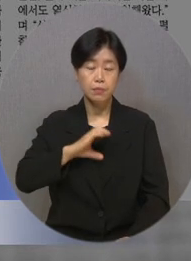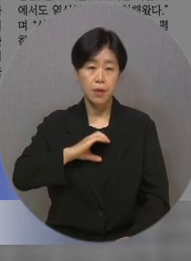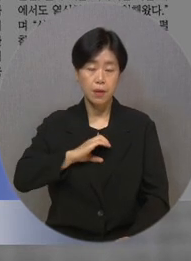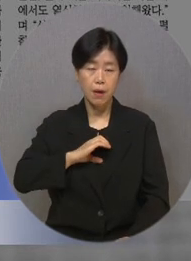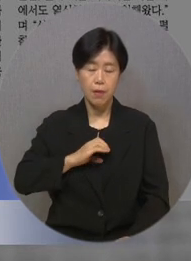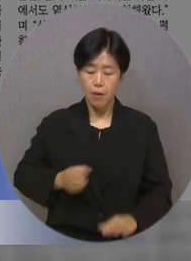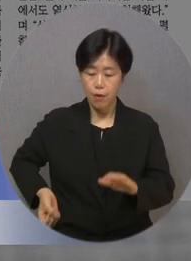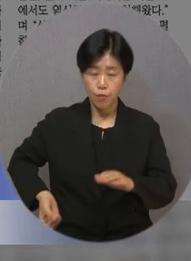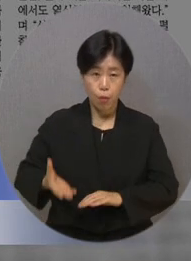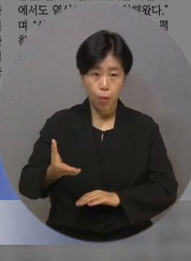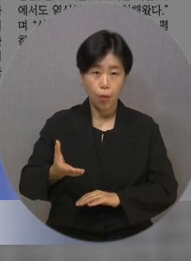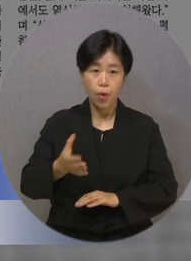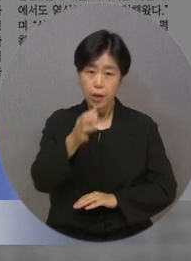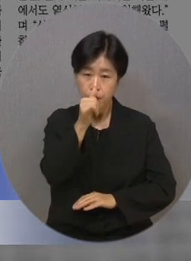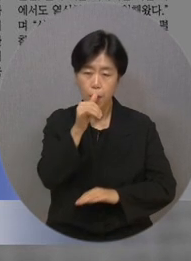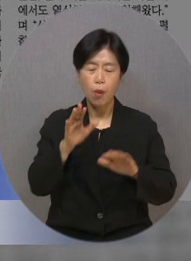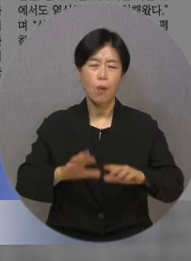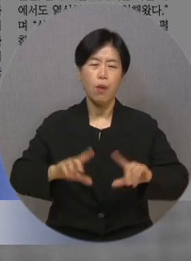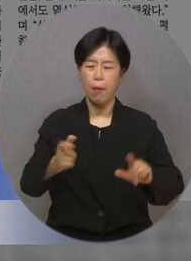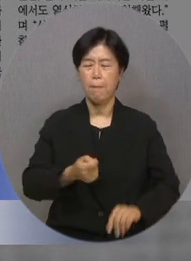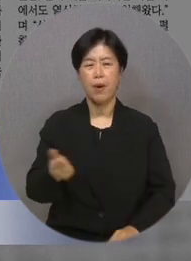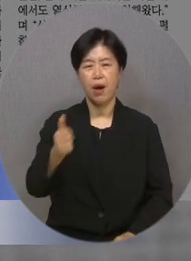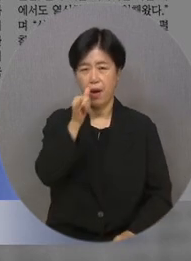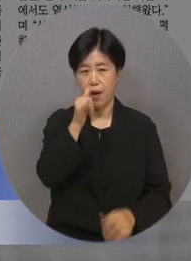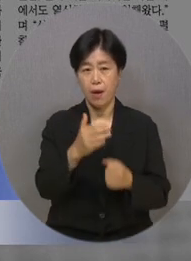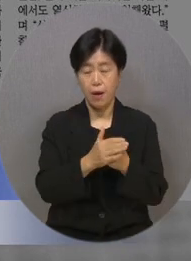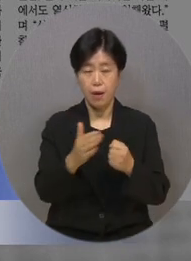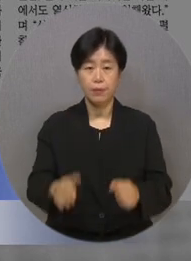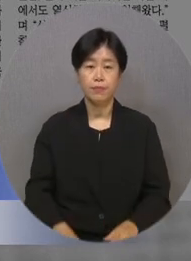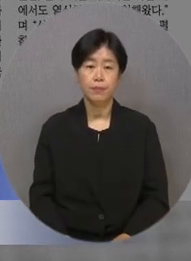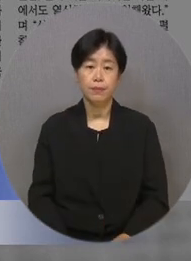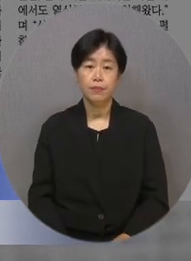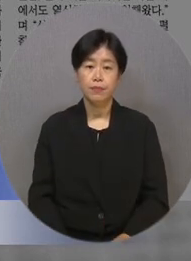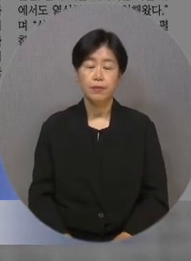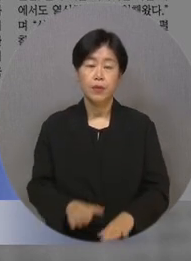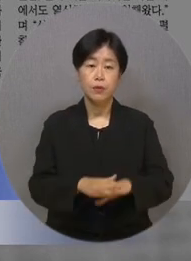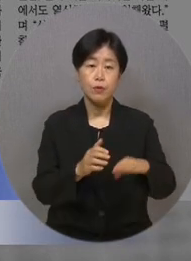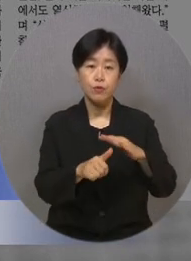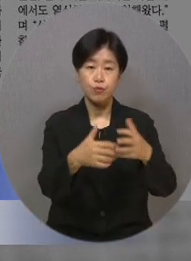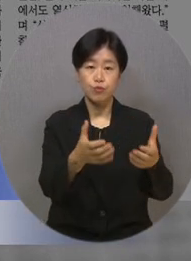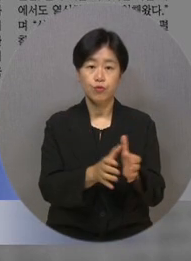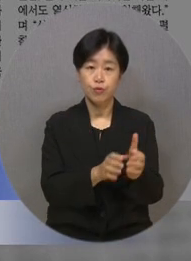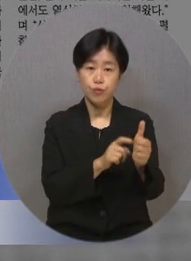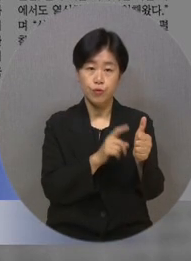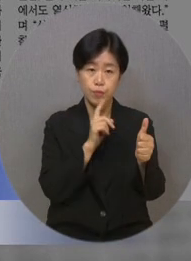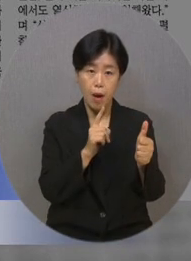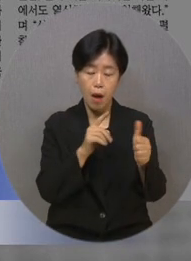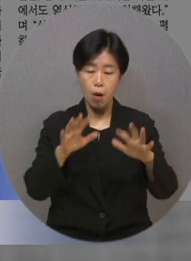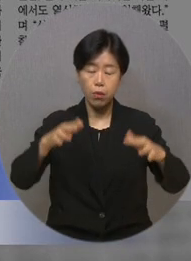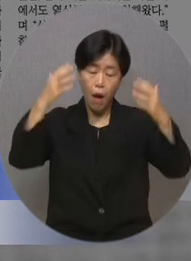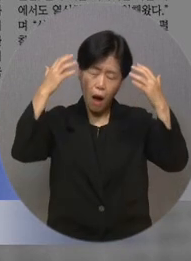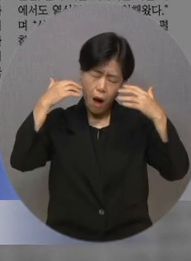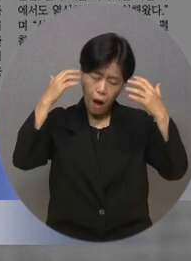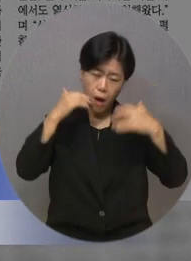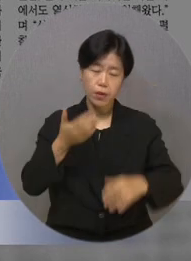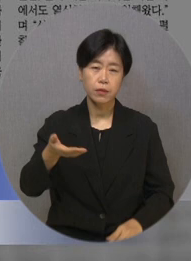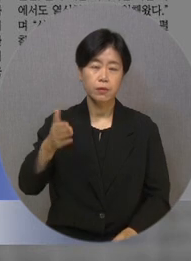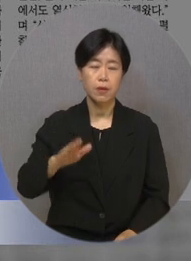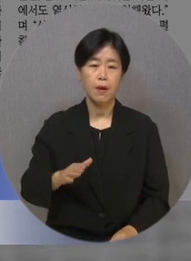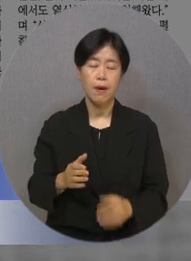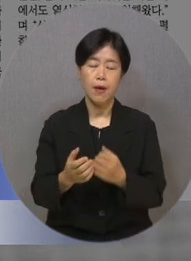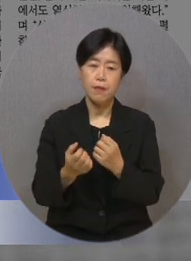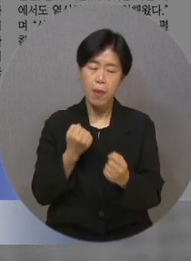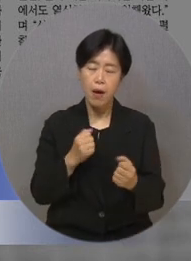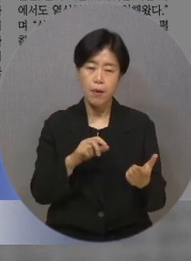고려한 순위입니다 김진혁 선수 당장은 올해 기록적인 폭염 속에서도 열심히 훈련에 임해 왔다며